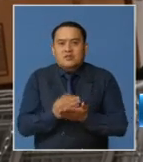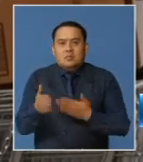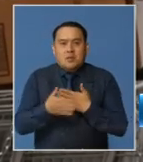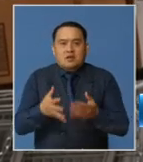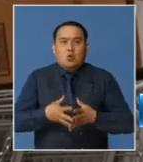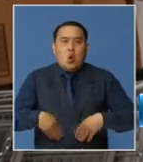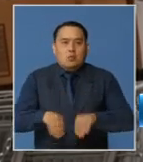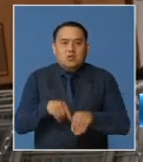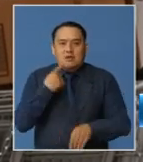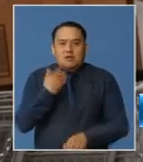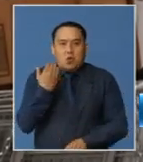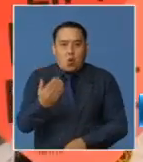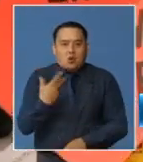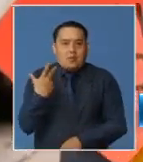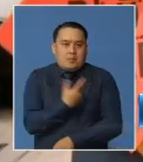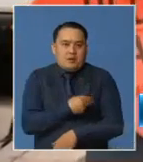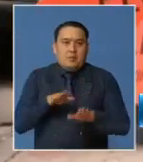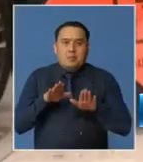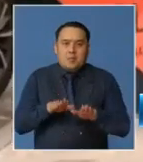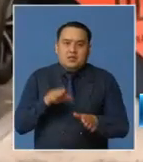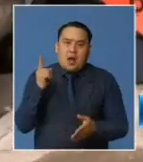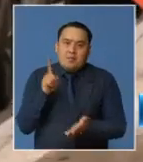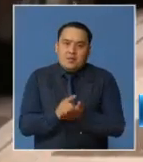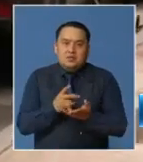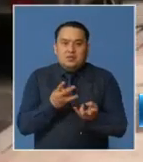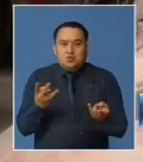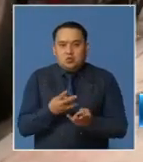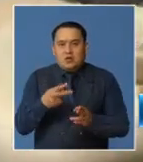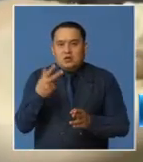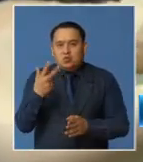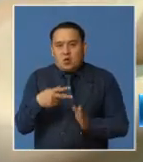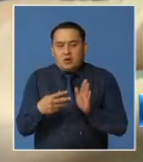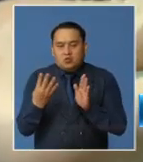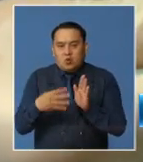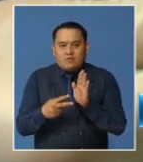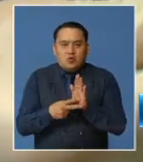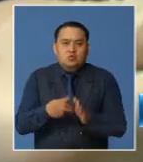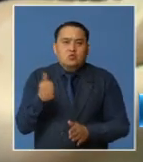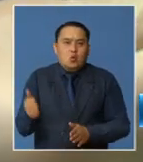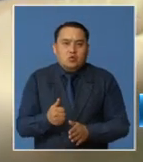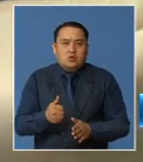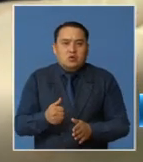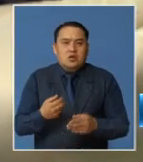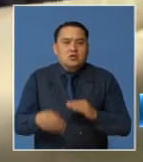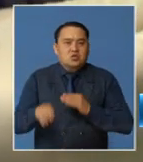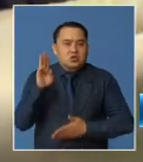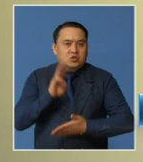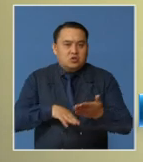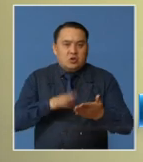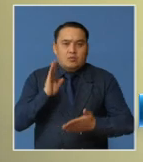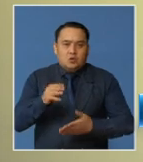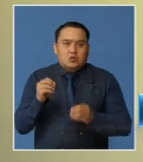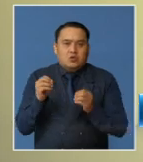перед обществом, говорит он. Прививку местные жители должны сделать в течение 48 часов. В ином случае им придется заплатить штраф в